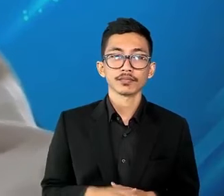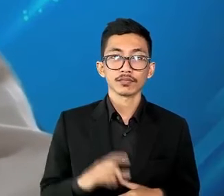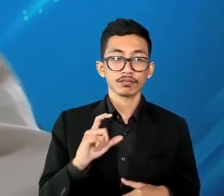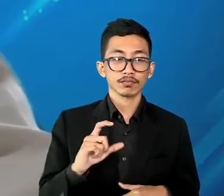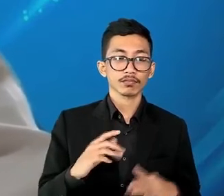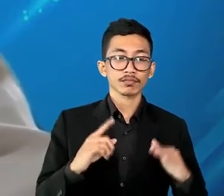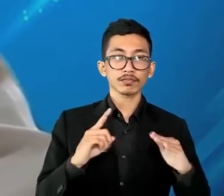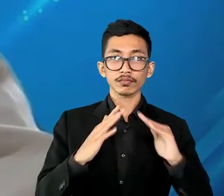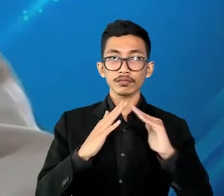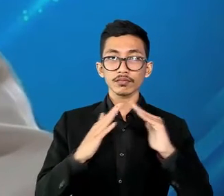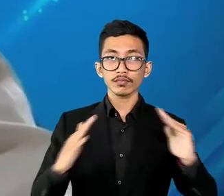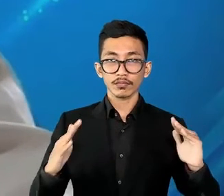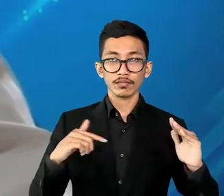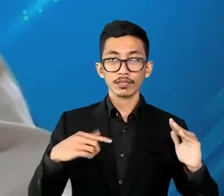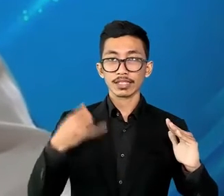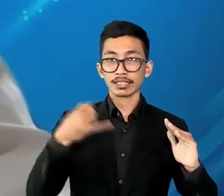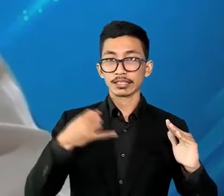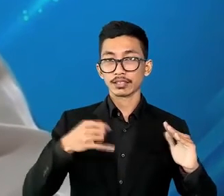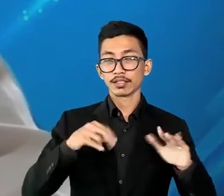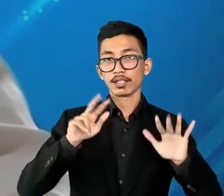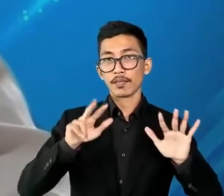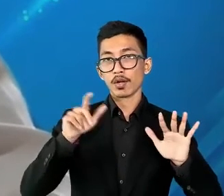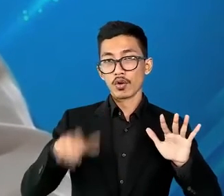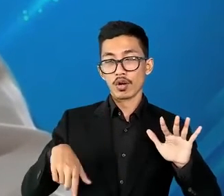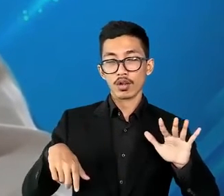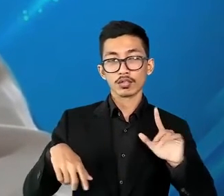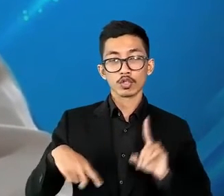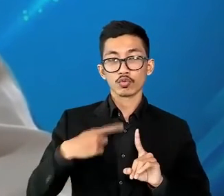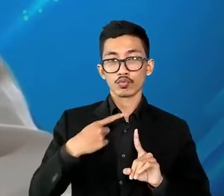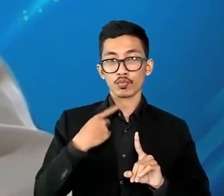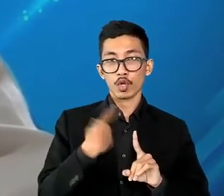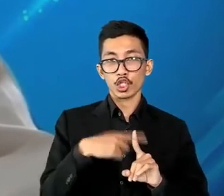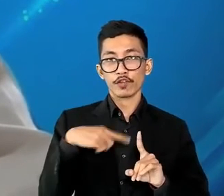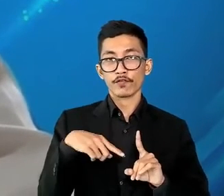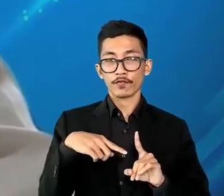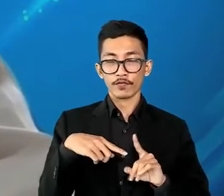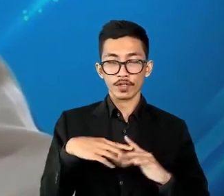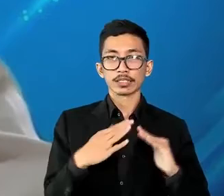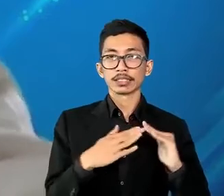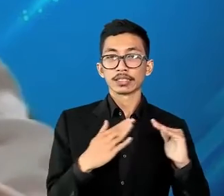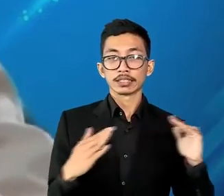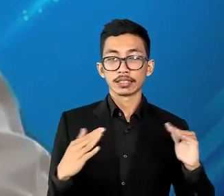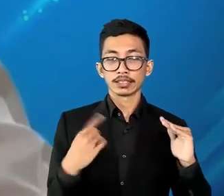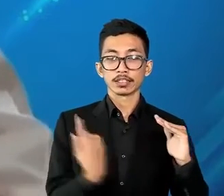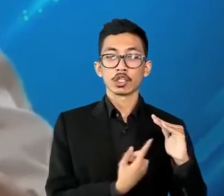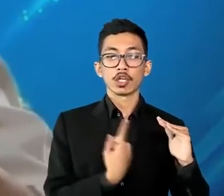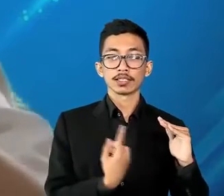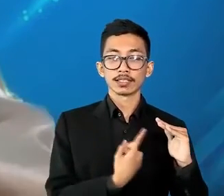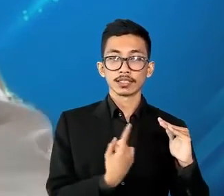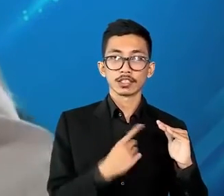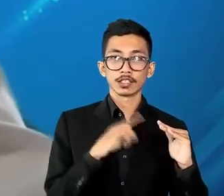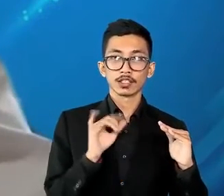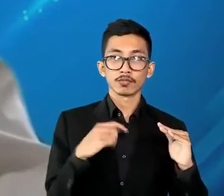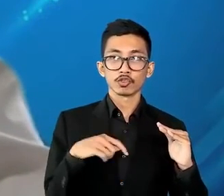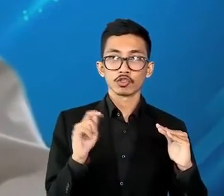rumah, katakan saya ambil contoh 8 orang. Satu positif, yang satu itu kan harus dilakukan isolasi.